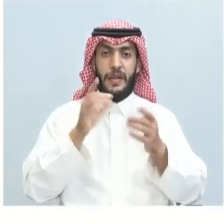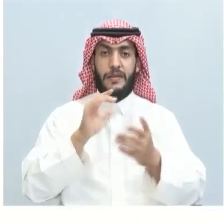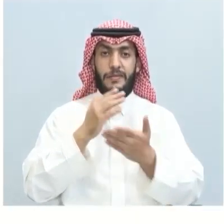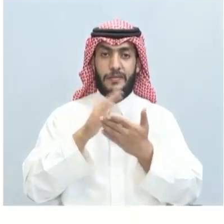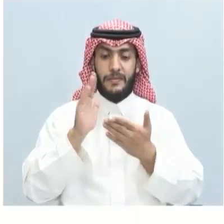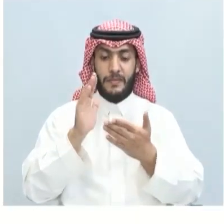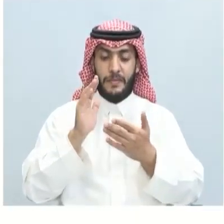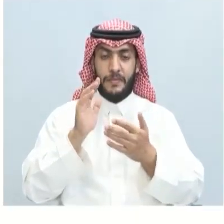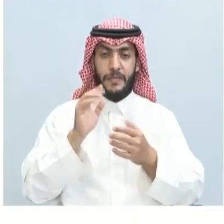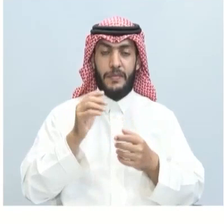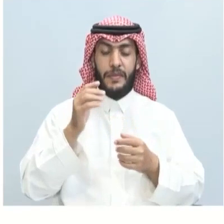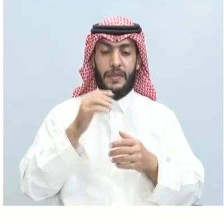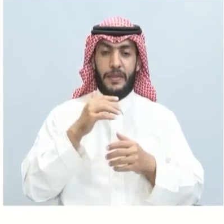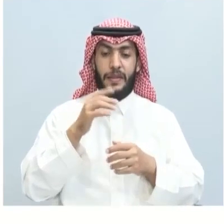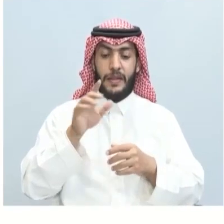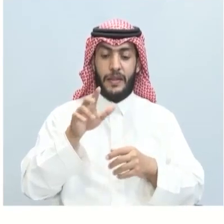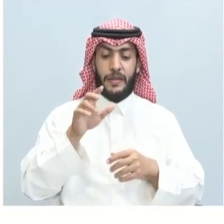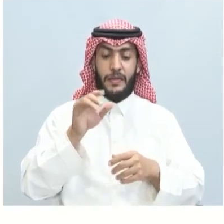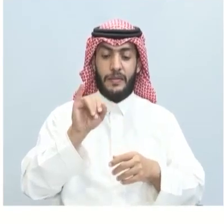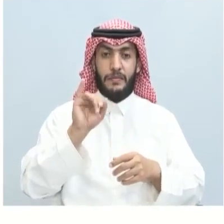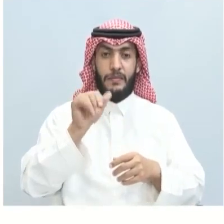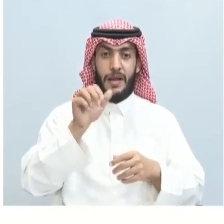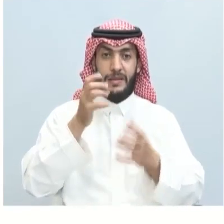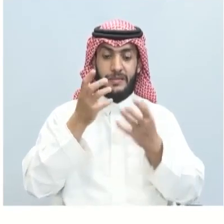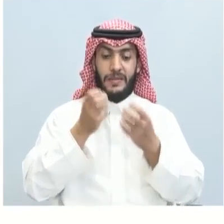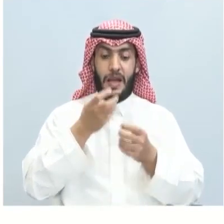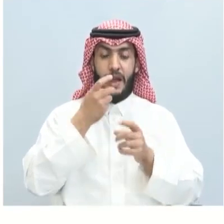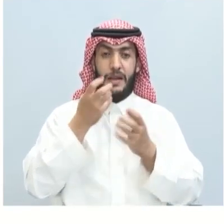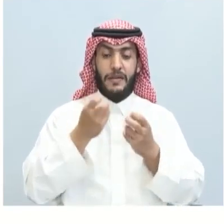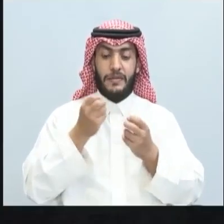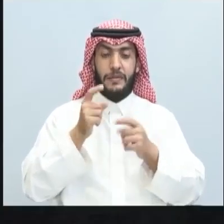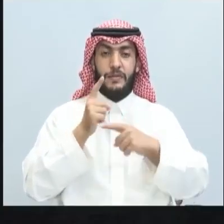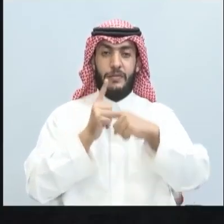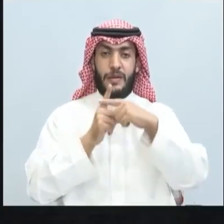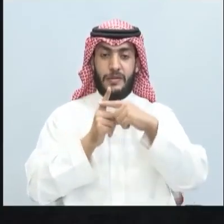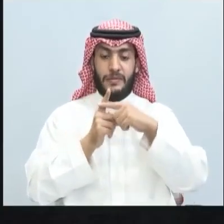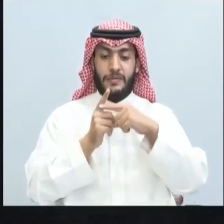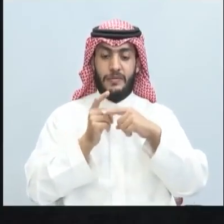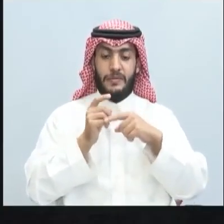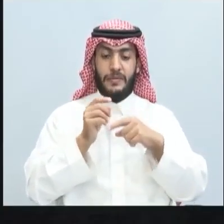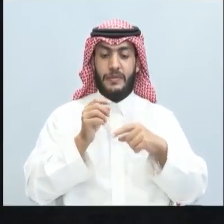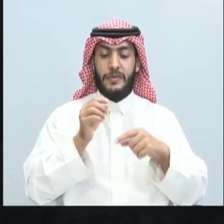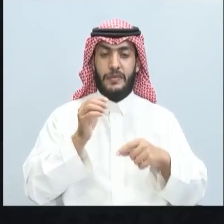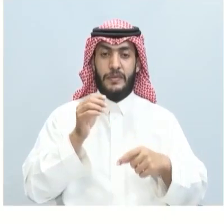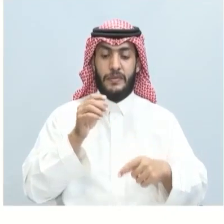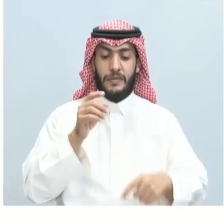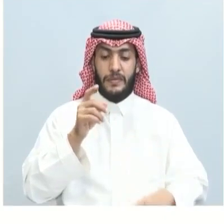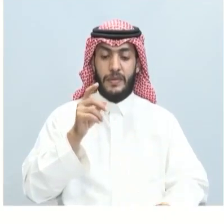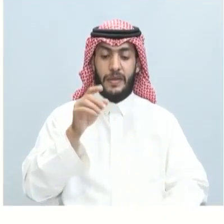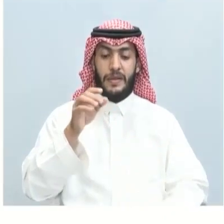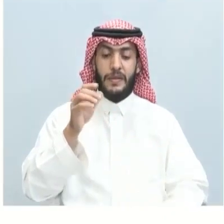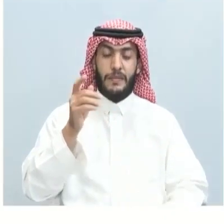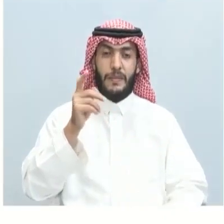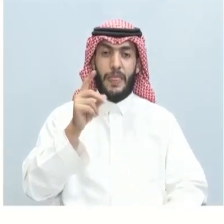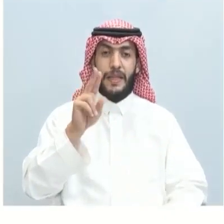الطارد بالنسبه للتفاعل الماص الاشاره طبعا موجبه الدلتا اتش هنا اكبر من الصفر